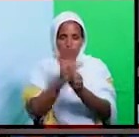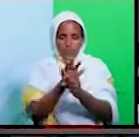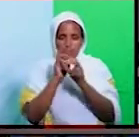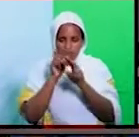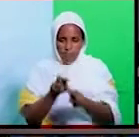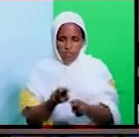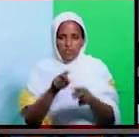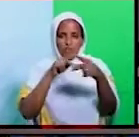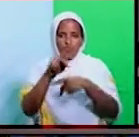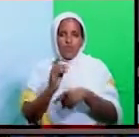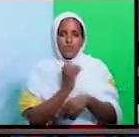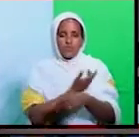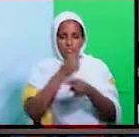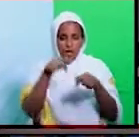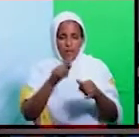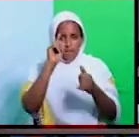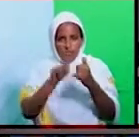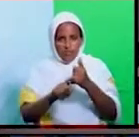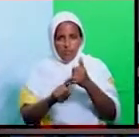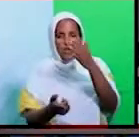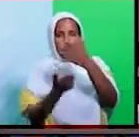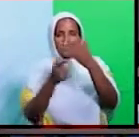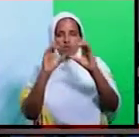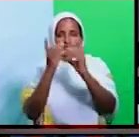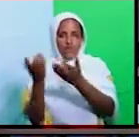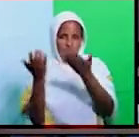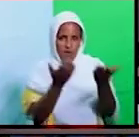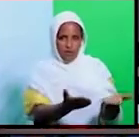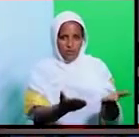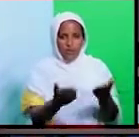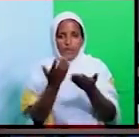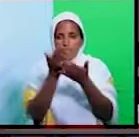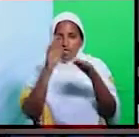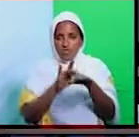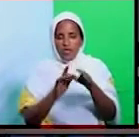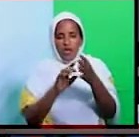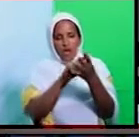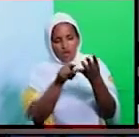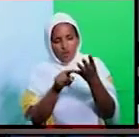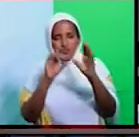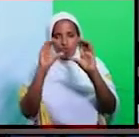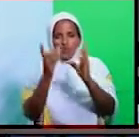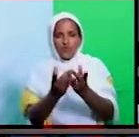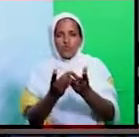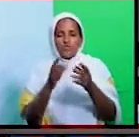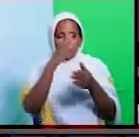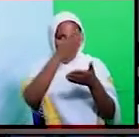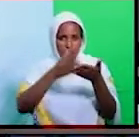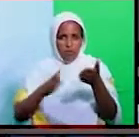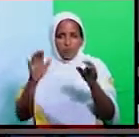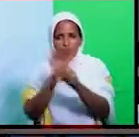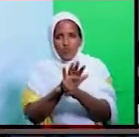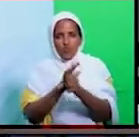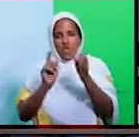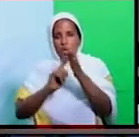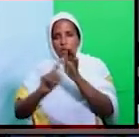ያደረው ስሜን ለምን ትጠይቃለህ አለው። በዚያም ስፍራ ባረከው ይላል። ምን ማለት ነው? ስሜን አትጠይቅ ነው ያለው። ለምን አይጠቅምህም ይሄ